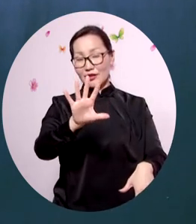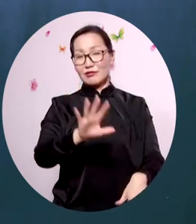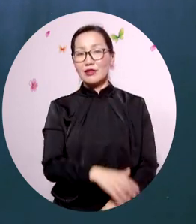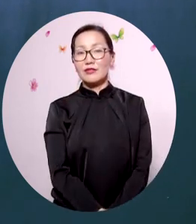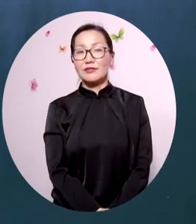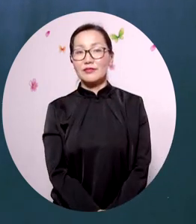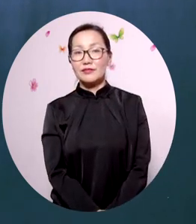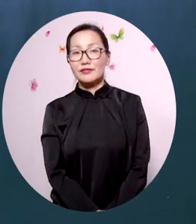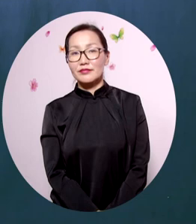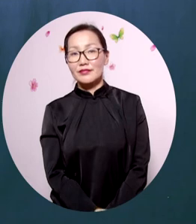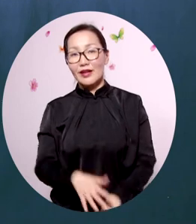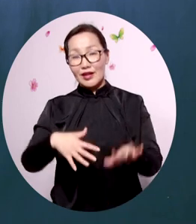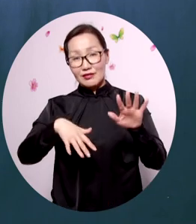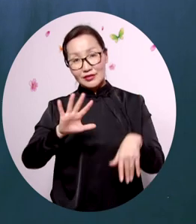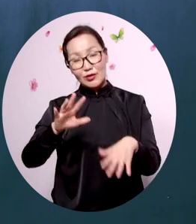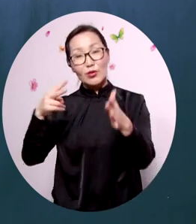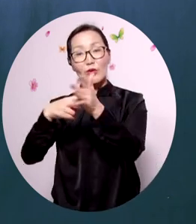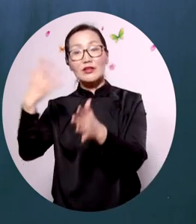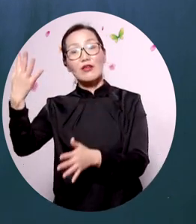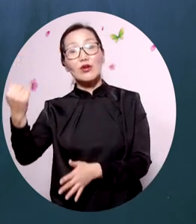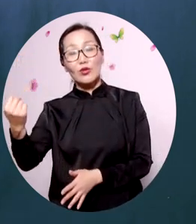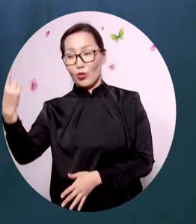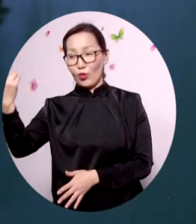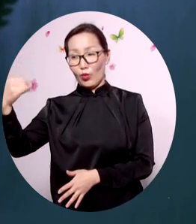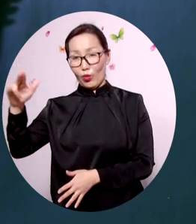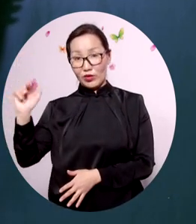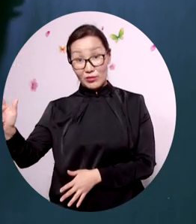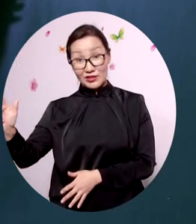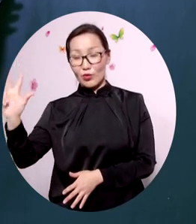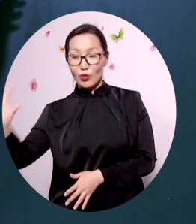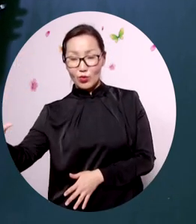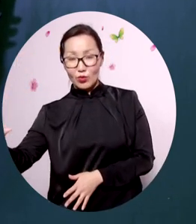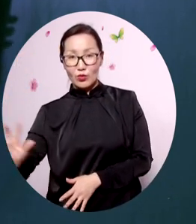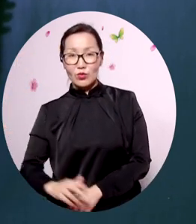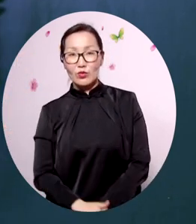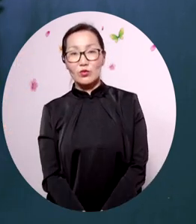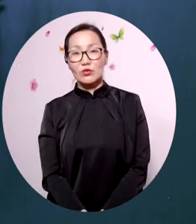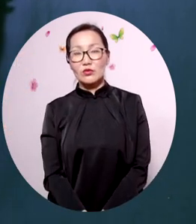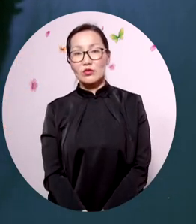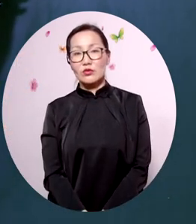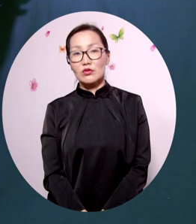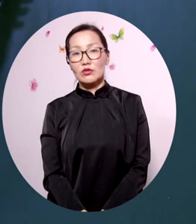5-ыг болглаа 15. 15-д 5 3 удаа багтана.